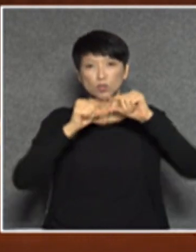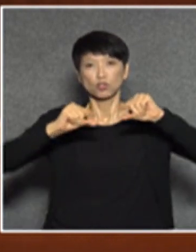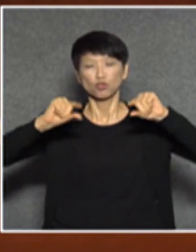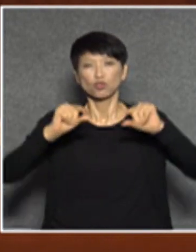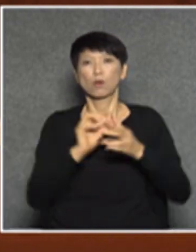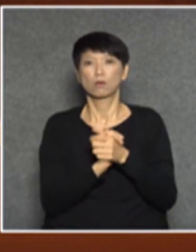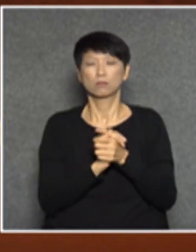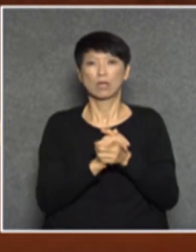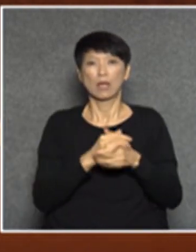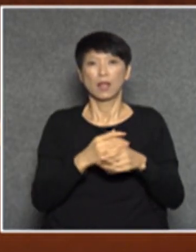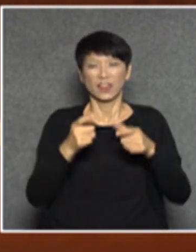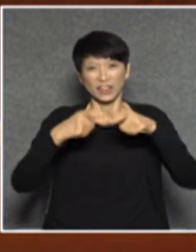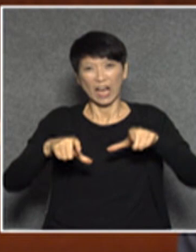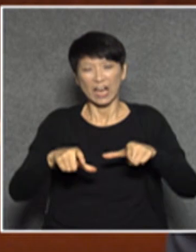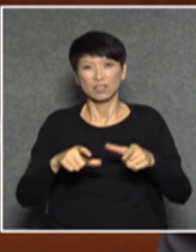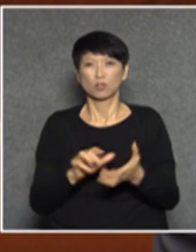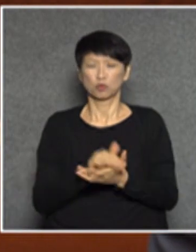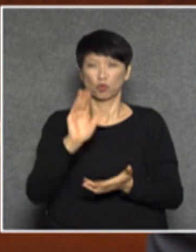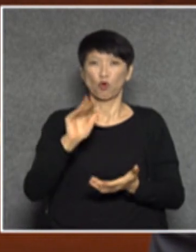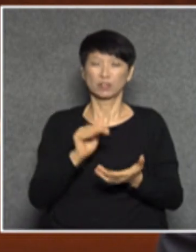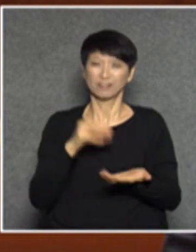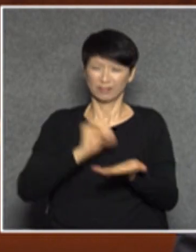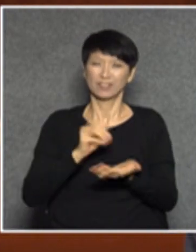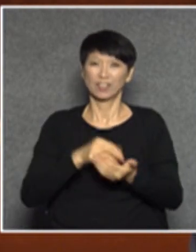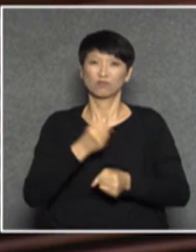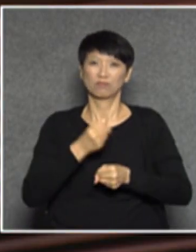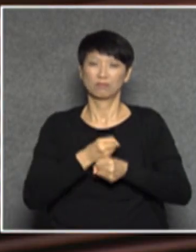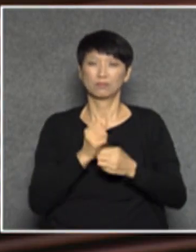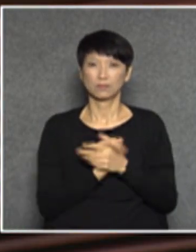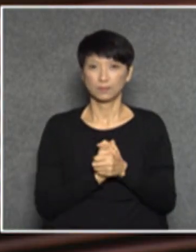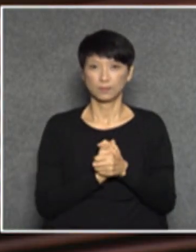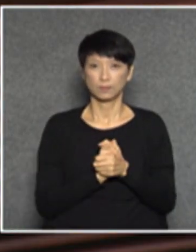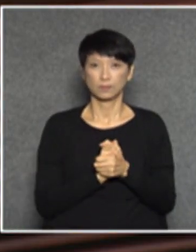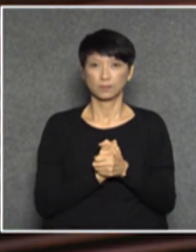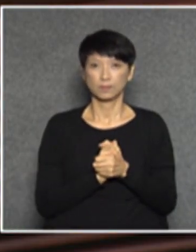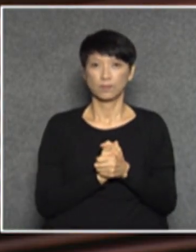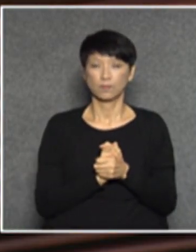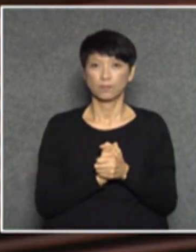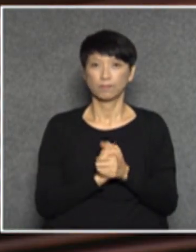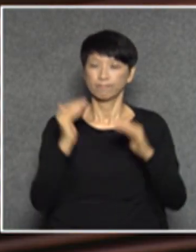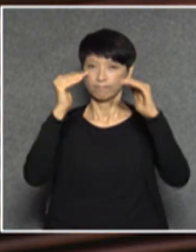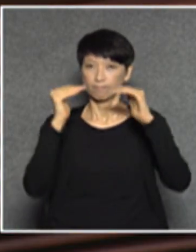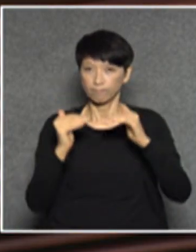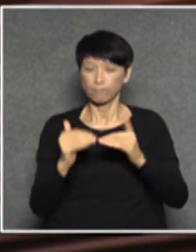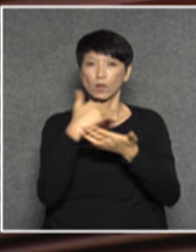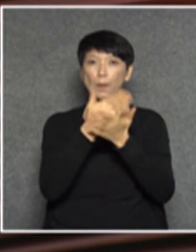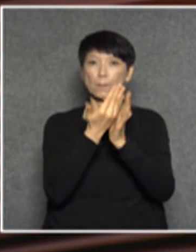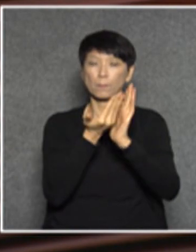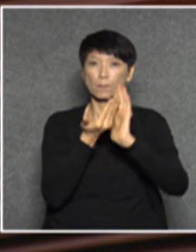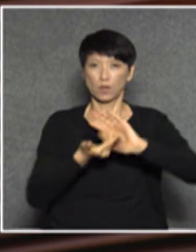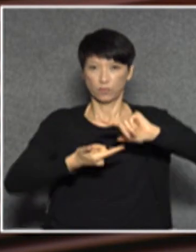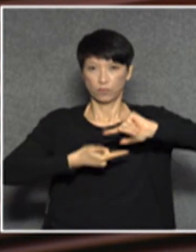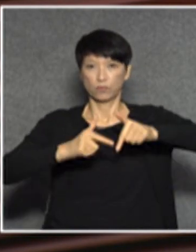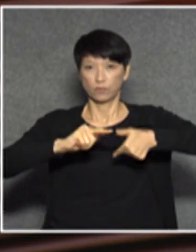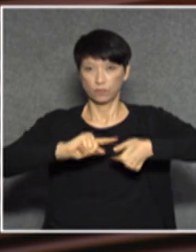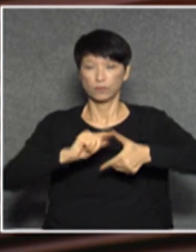一樣可以，我們一定會做。所以下去呢，我們用多種多樣的方式，